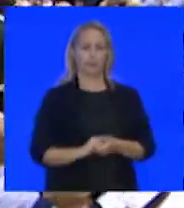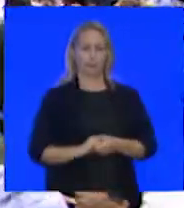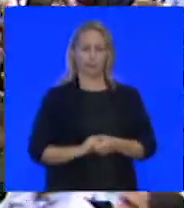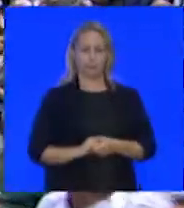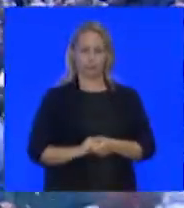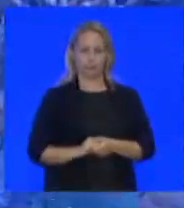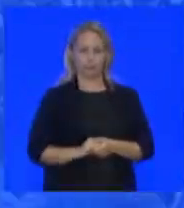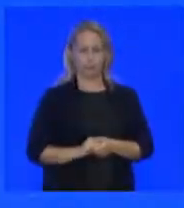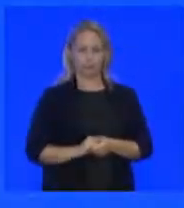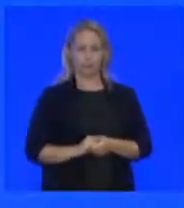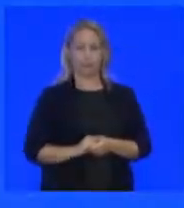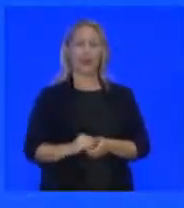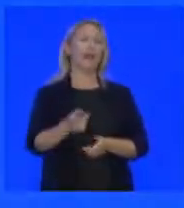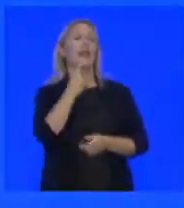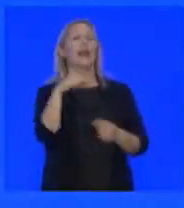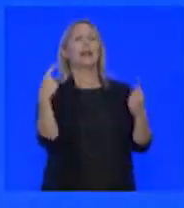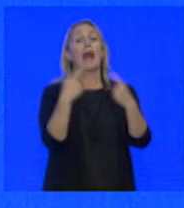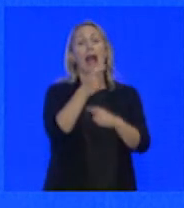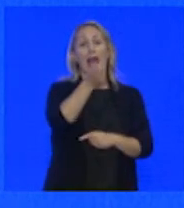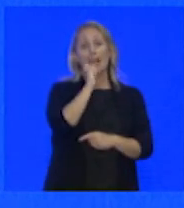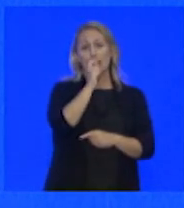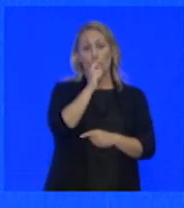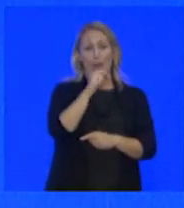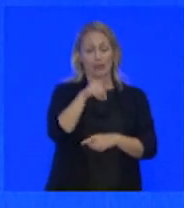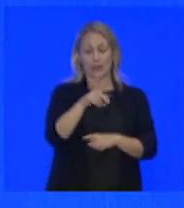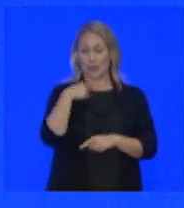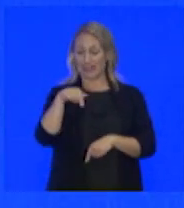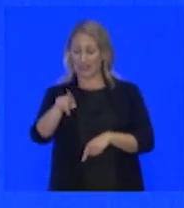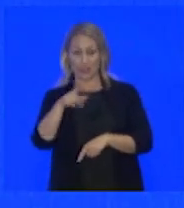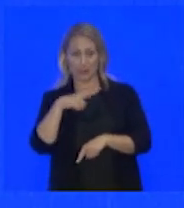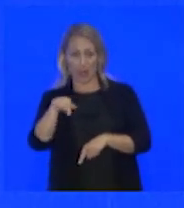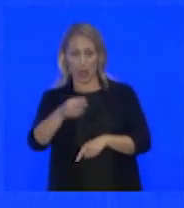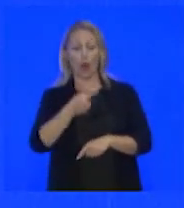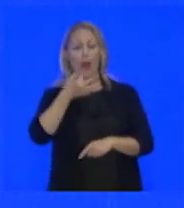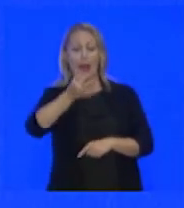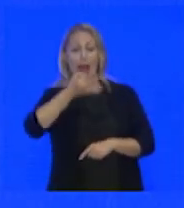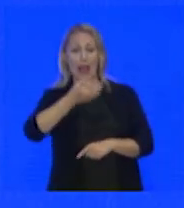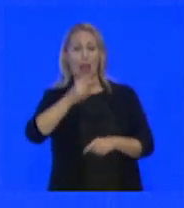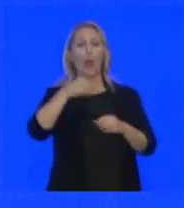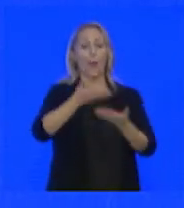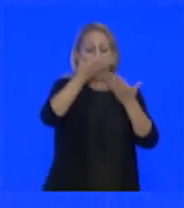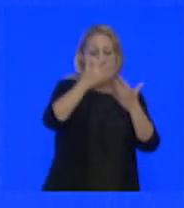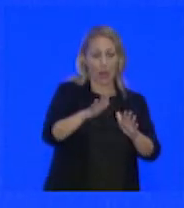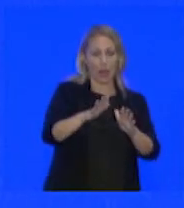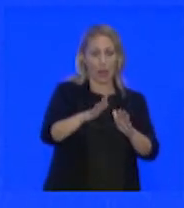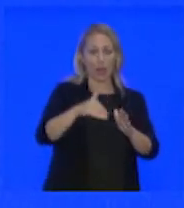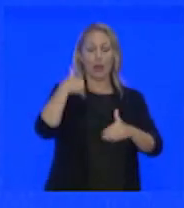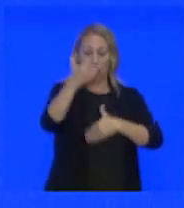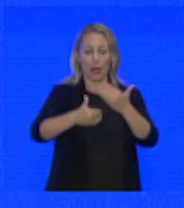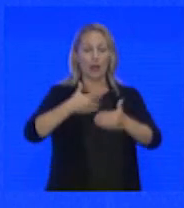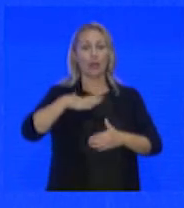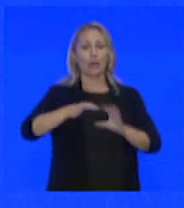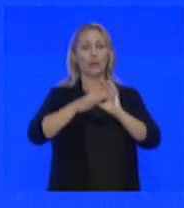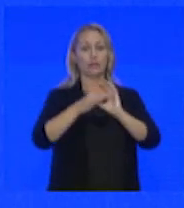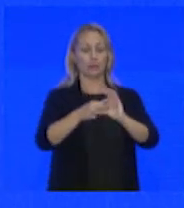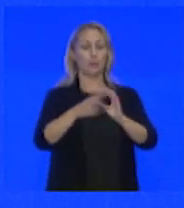Κατάλαβαν λοιπόν οι πολίτες ότι είμαστε μια κυβέρνηση που ό,τι λέει το κάνει. Και έτσι σκοπεύουμε να πορευτούμε. Στην